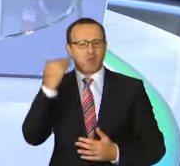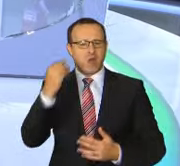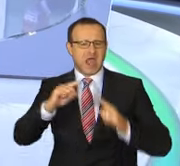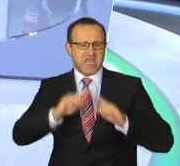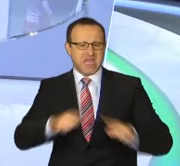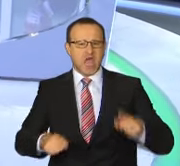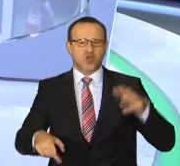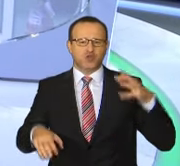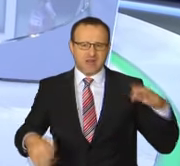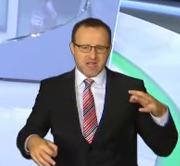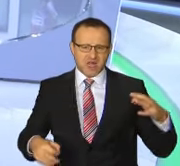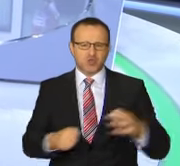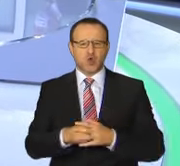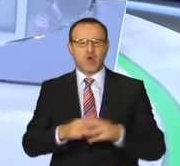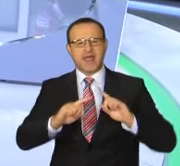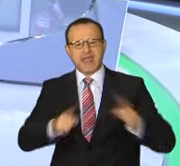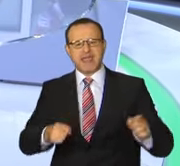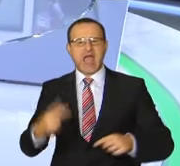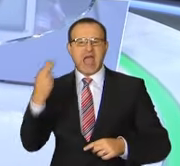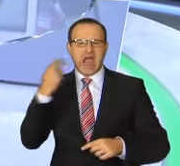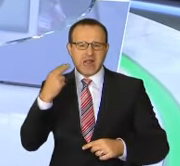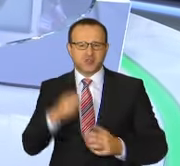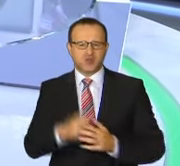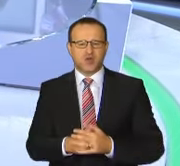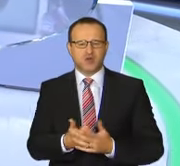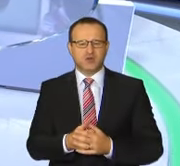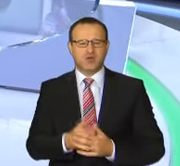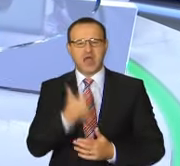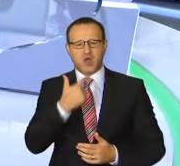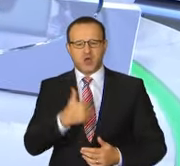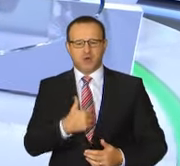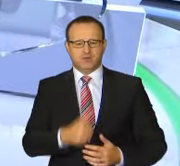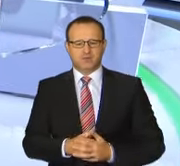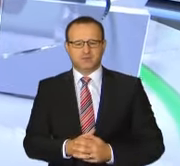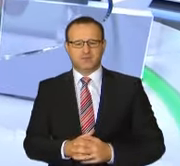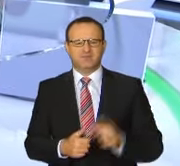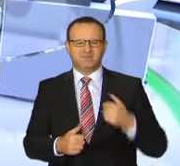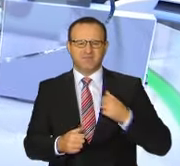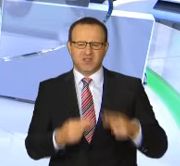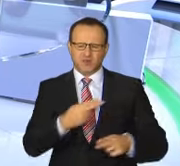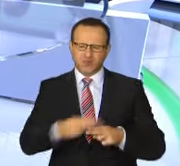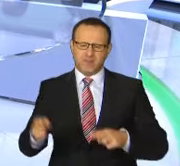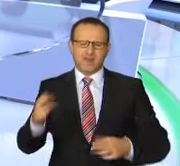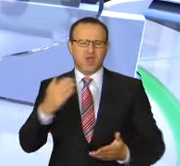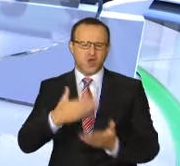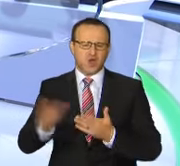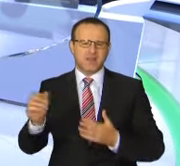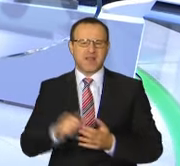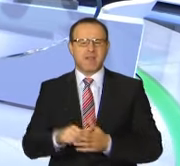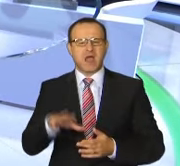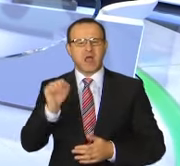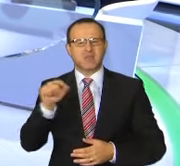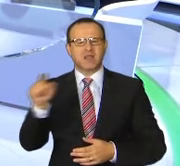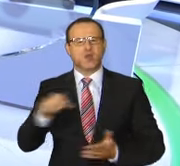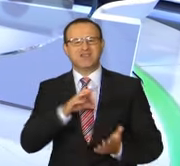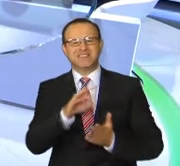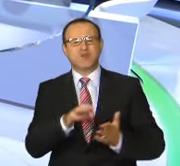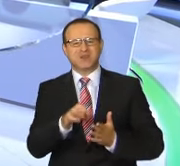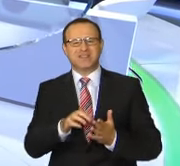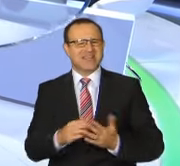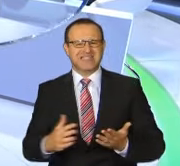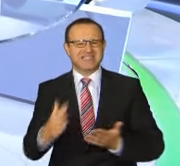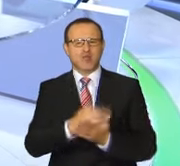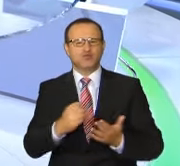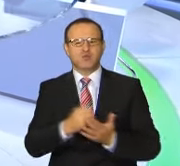v Anglicku. Ľudia majú iné skúsenosti zo západnej Európy ako my. My úplne odmietame, absolútne odmietame to, aby sa táto situácia zneužívala na